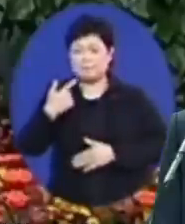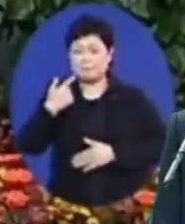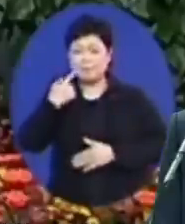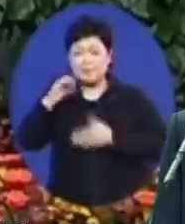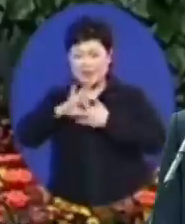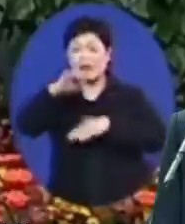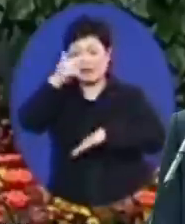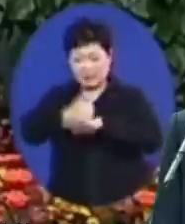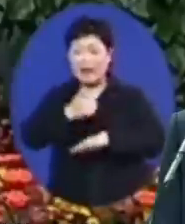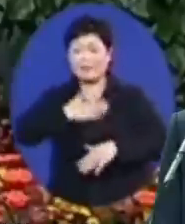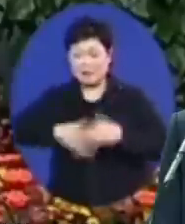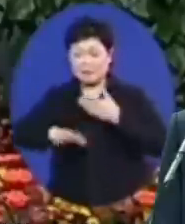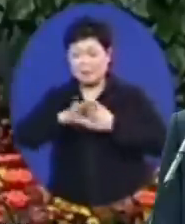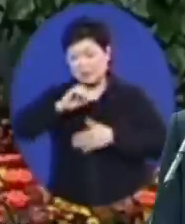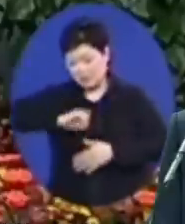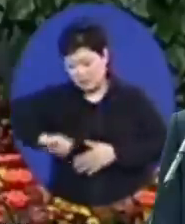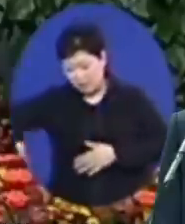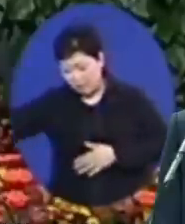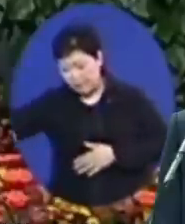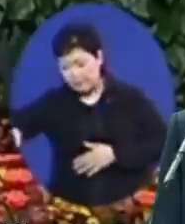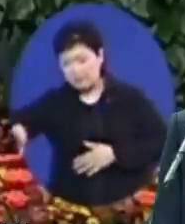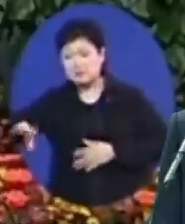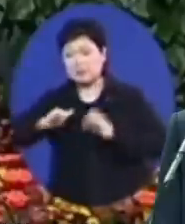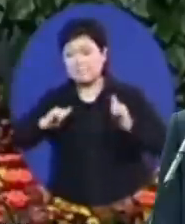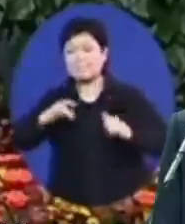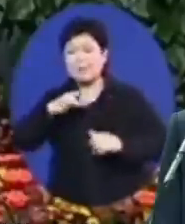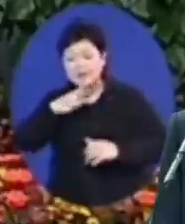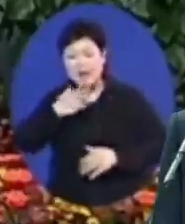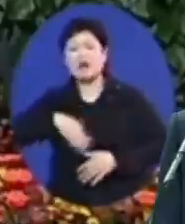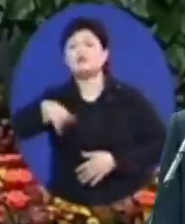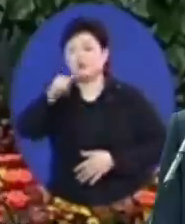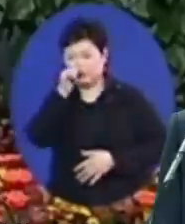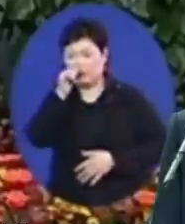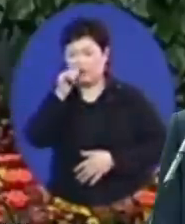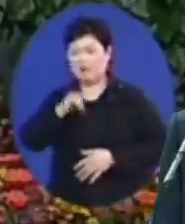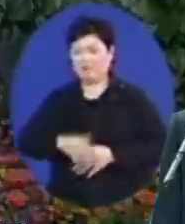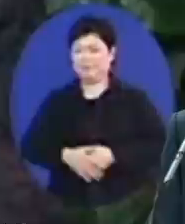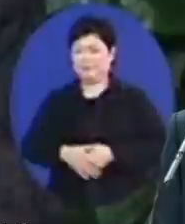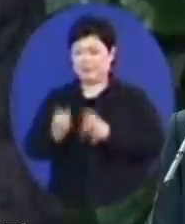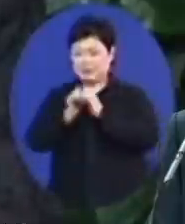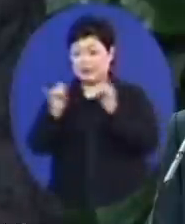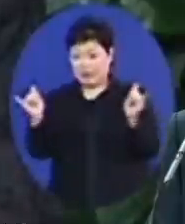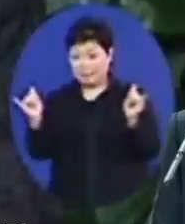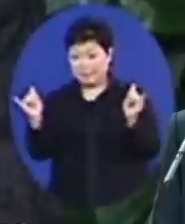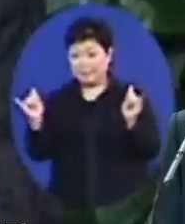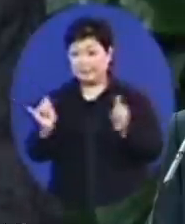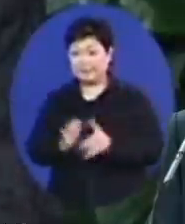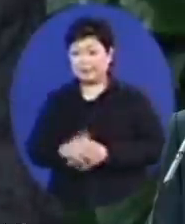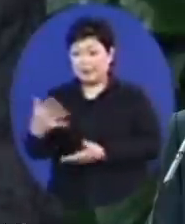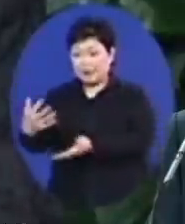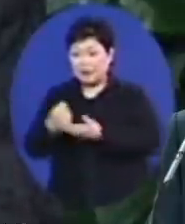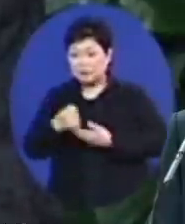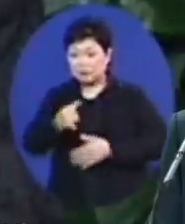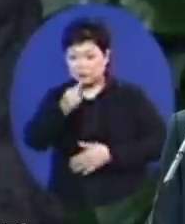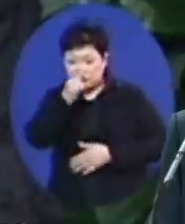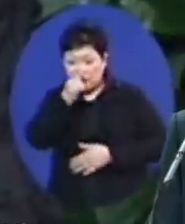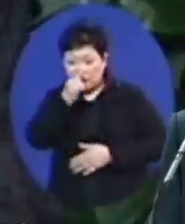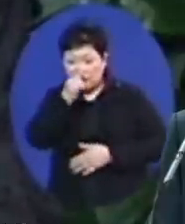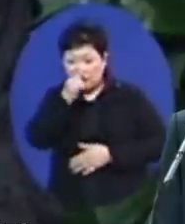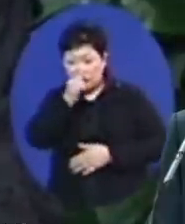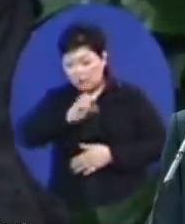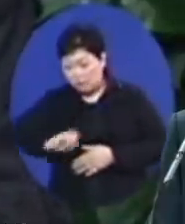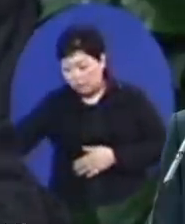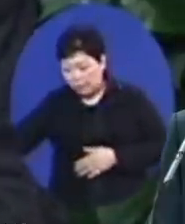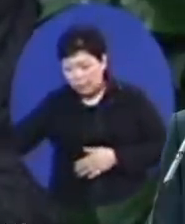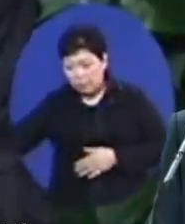것을 잃어버려 본 사람만 알 수 있다는 거예요. 사람이 가지고 있다가